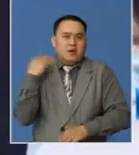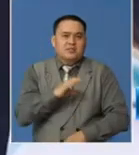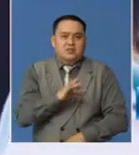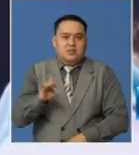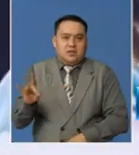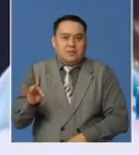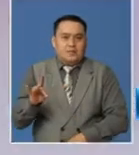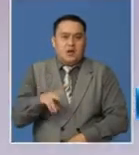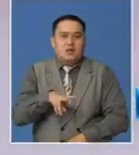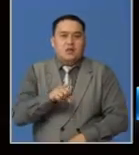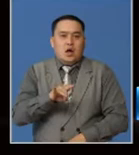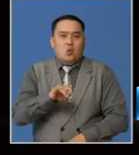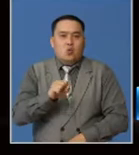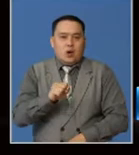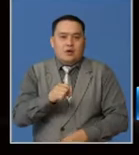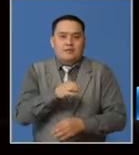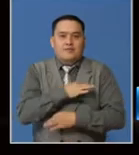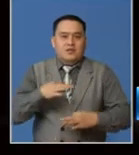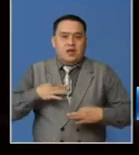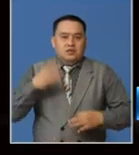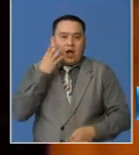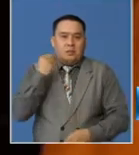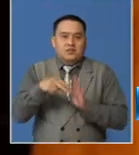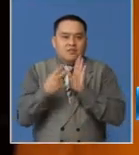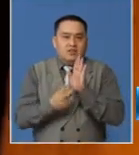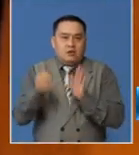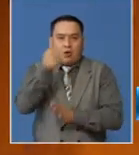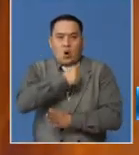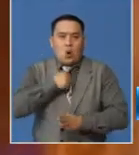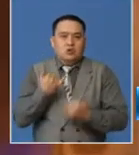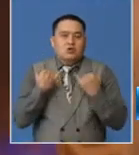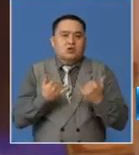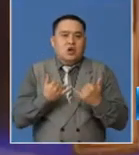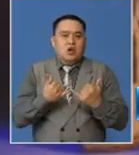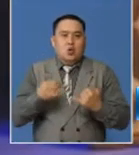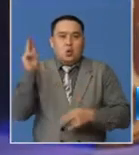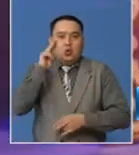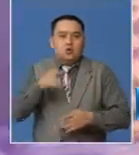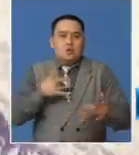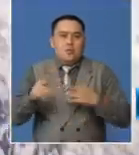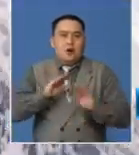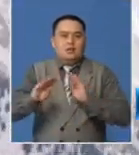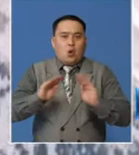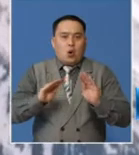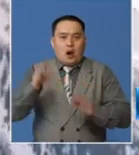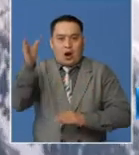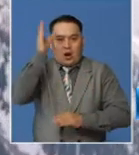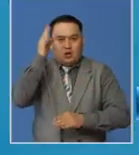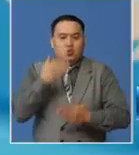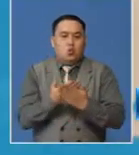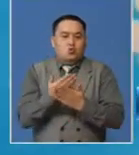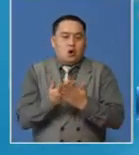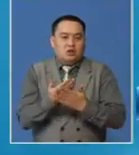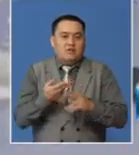бывшего СССР. Лаура Мухтар, финалистка Miss Алматы 2018. Сейчас она учится на режиссера-постановщика в Академии художеств